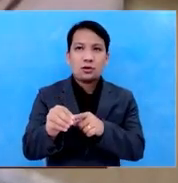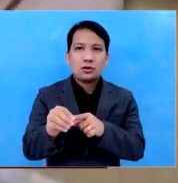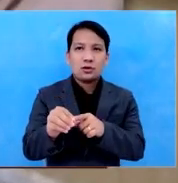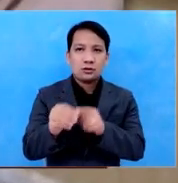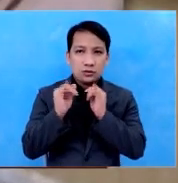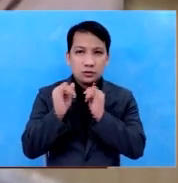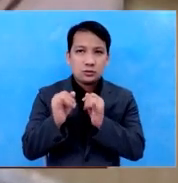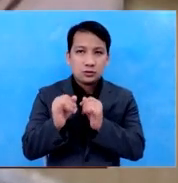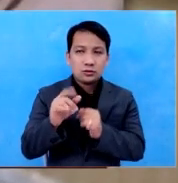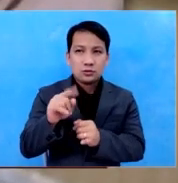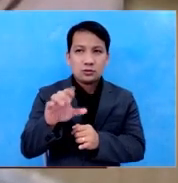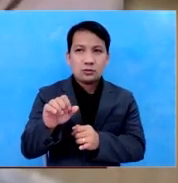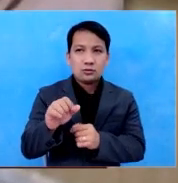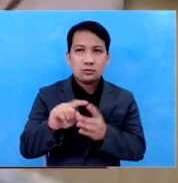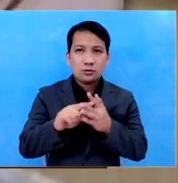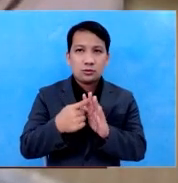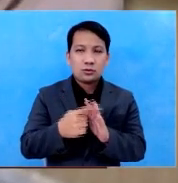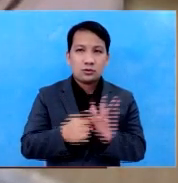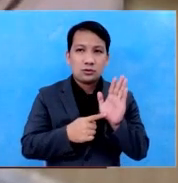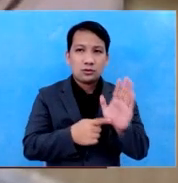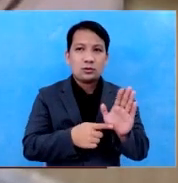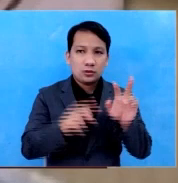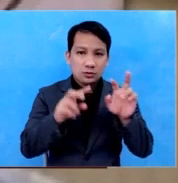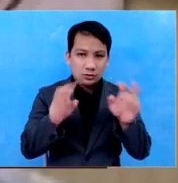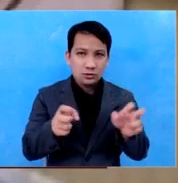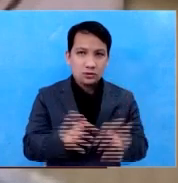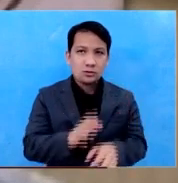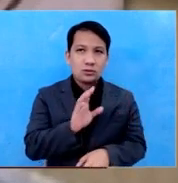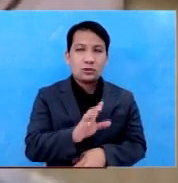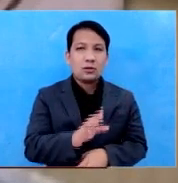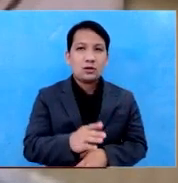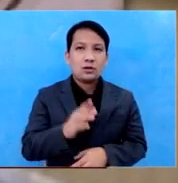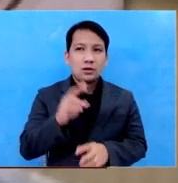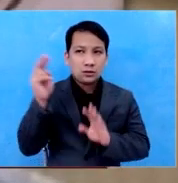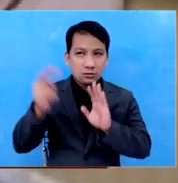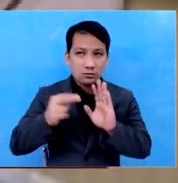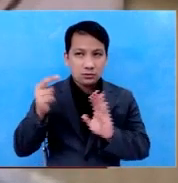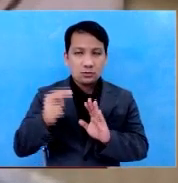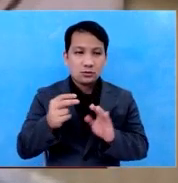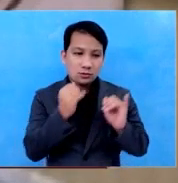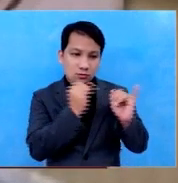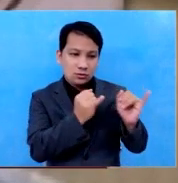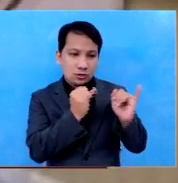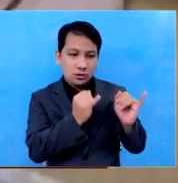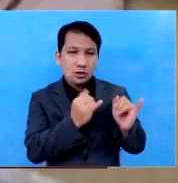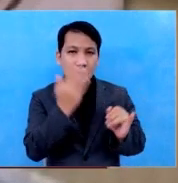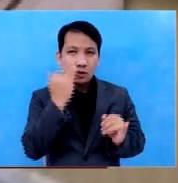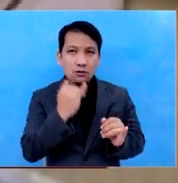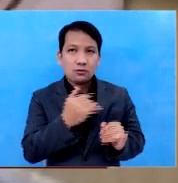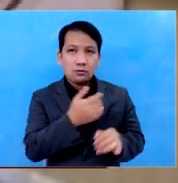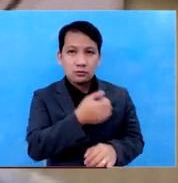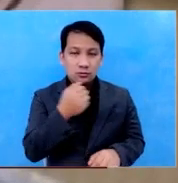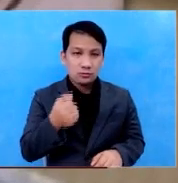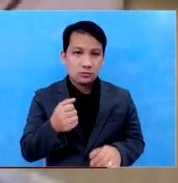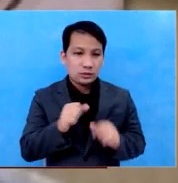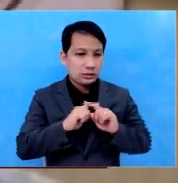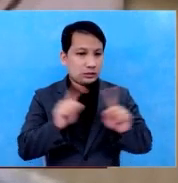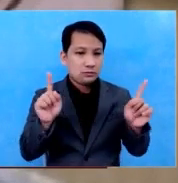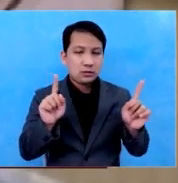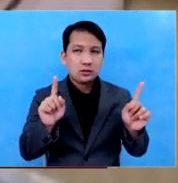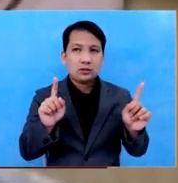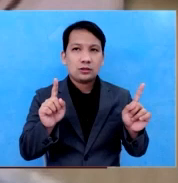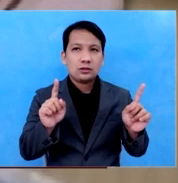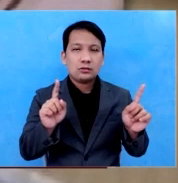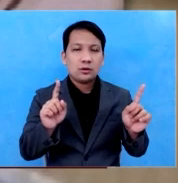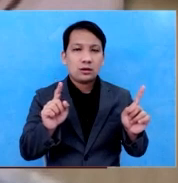Tedros kasi nagsimula ang isyung ito. Yung video ng kanyang interview, taken out of context o sa madaling